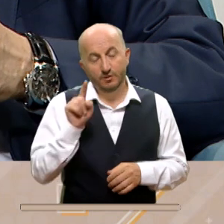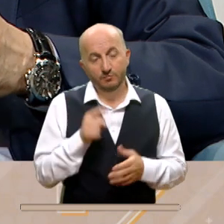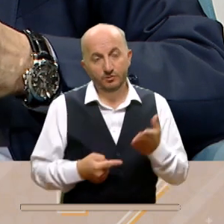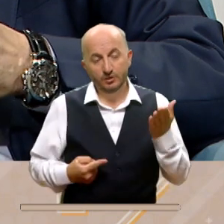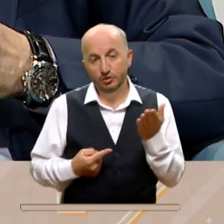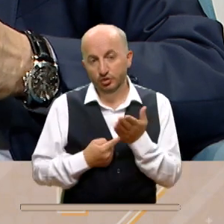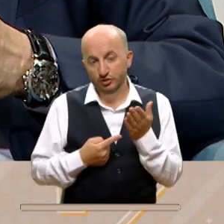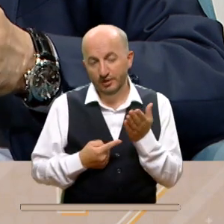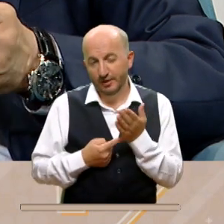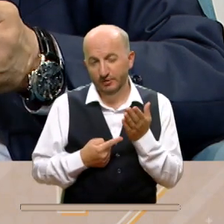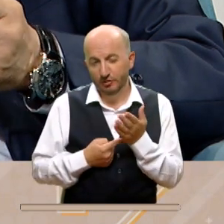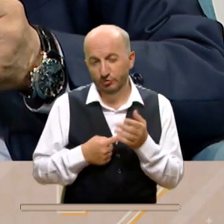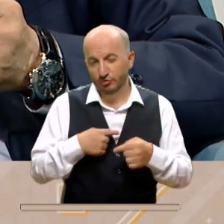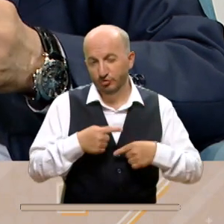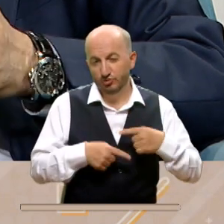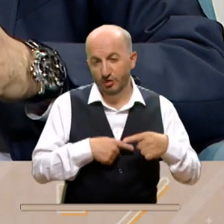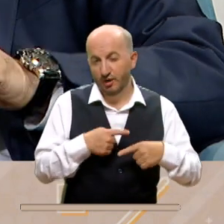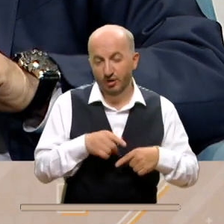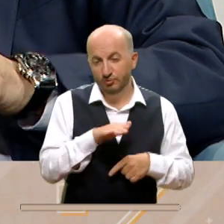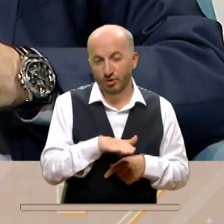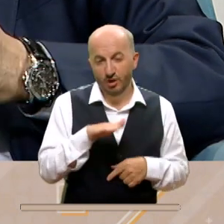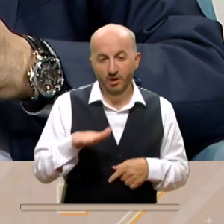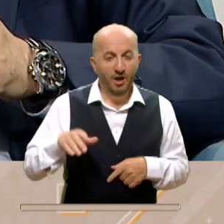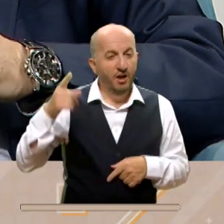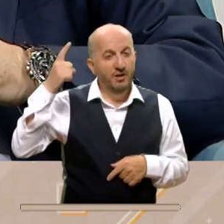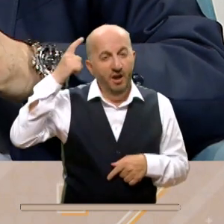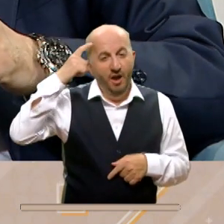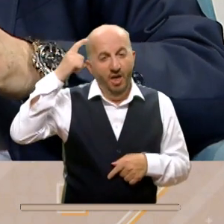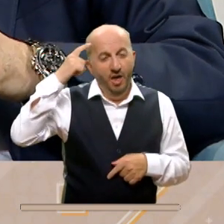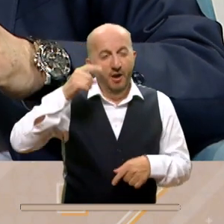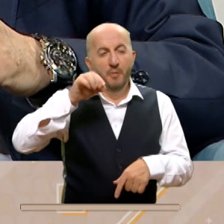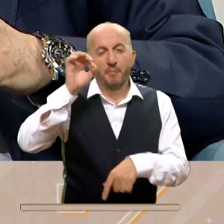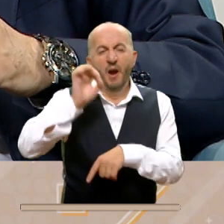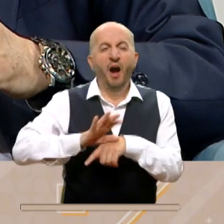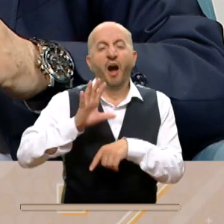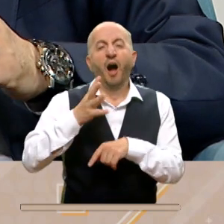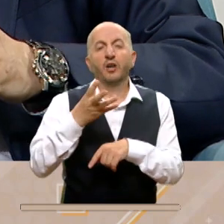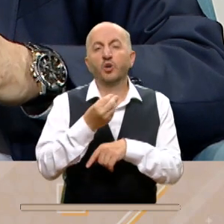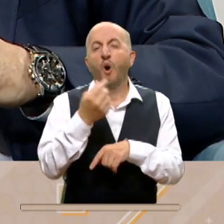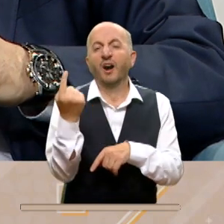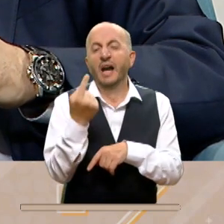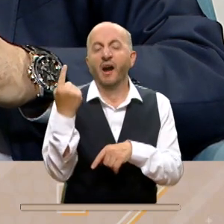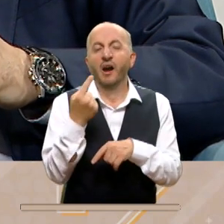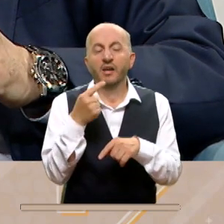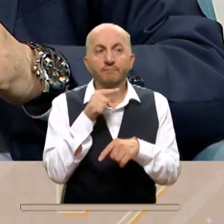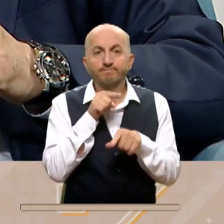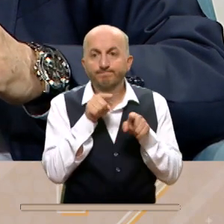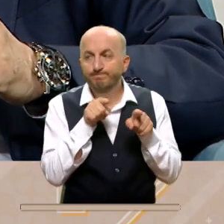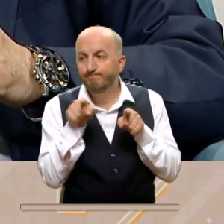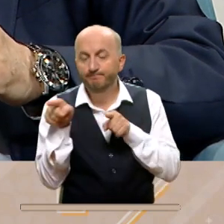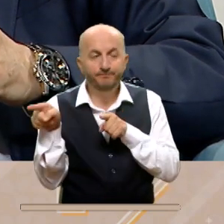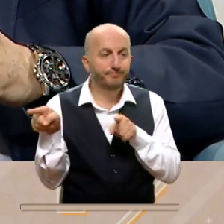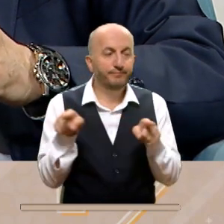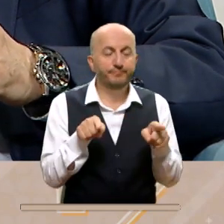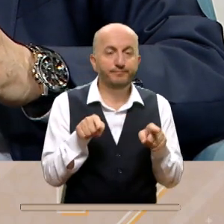çağ mı diyelim, teknoloji çağı mı diyelim, hani çocuklarımızın zihinleri bir anda o kadar çok şeyle meşgul olabiliyor ki hani